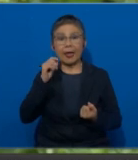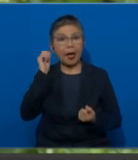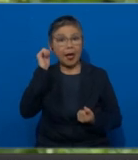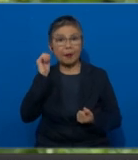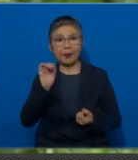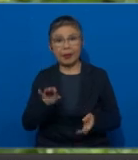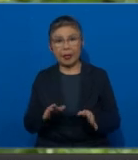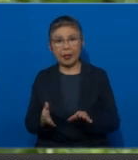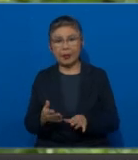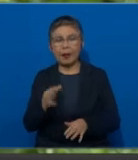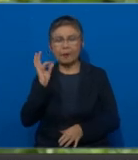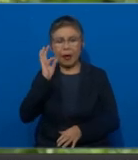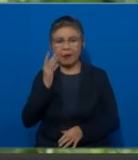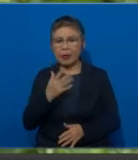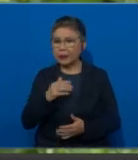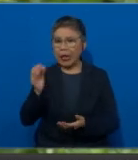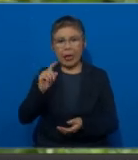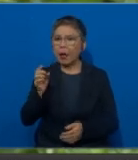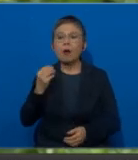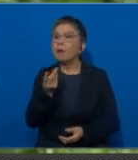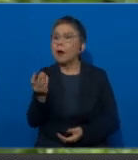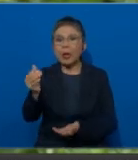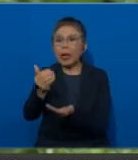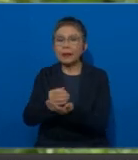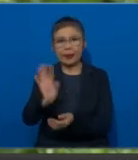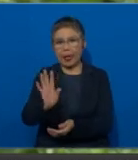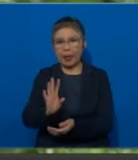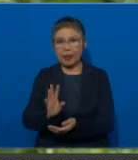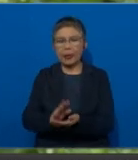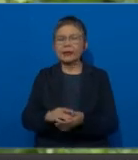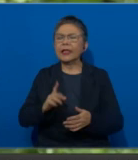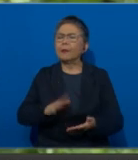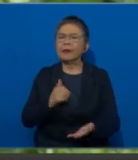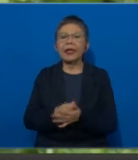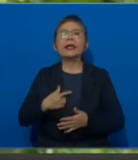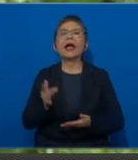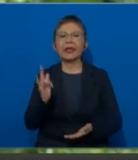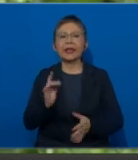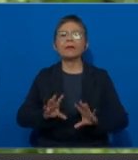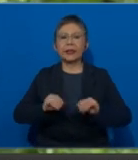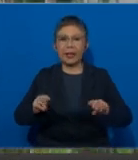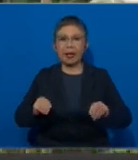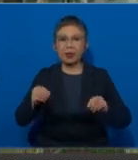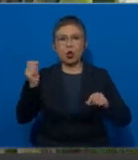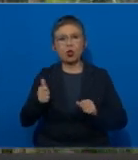boleh. Saya enggak mikirin gaji, yang penting kerja dulu. Si bilang gitu. Dipikirin apa sama dia.